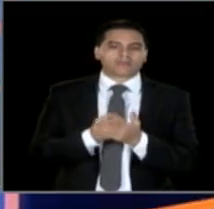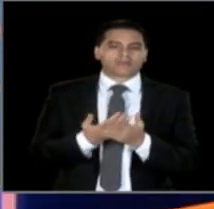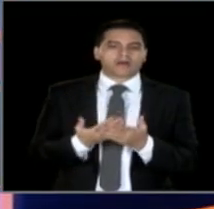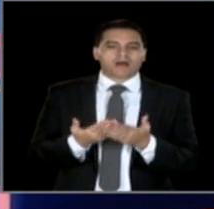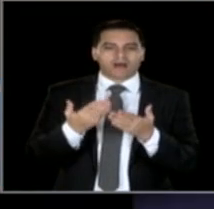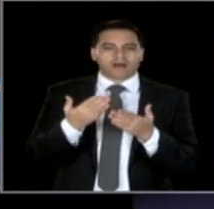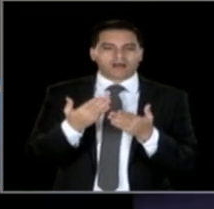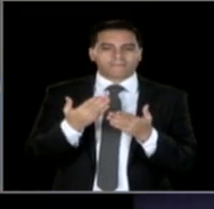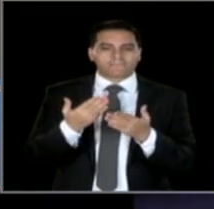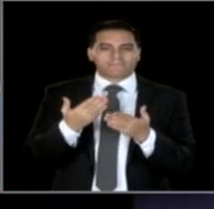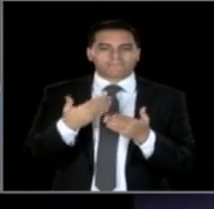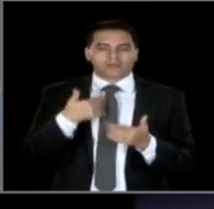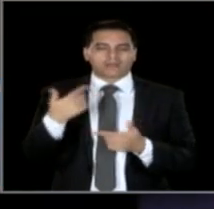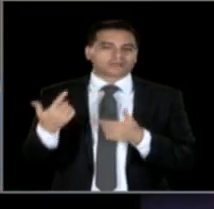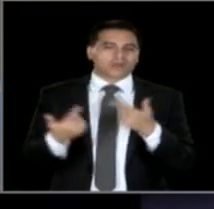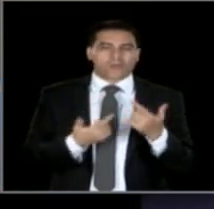كتبها